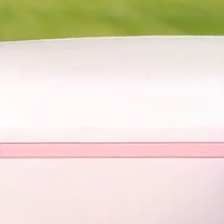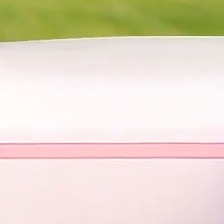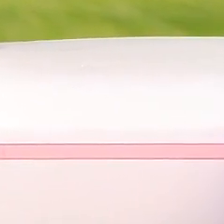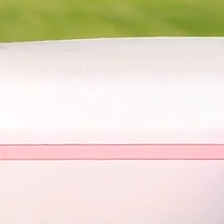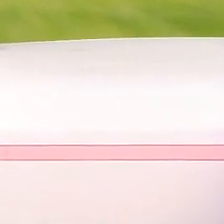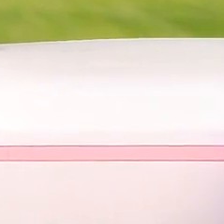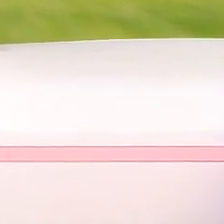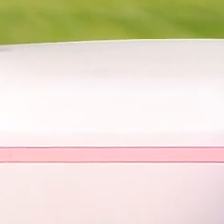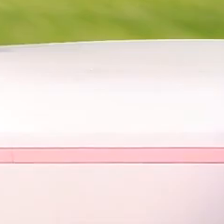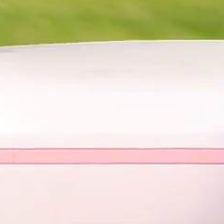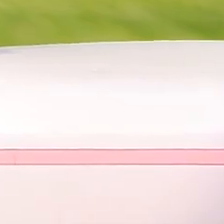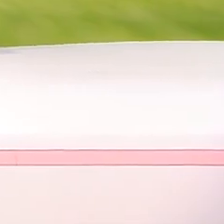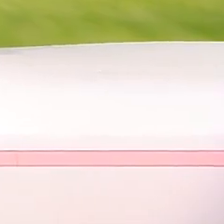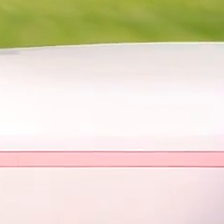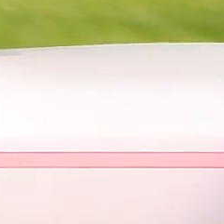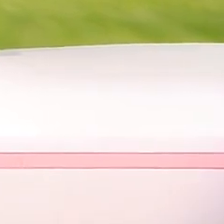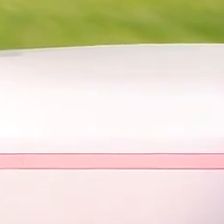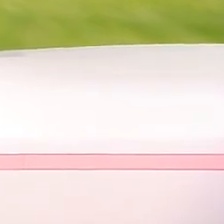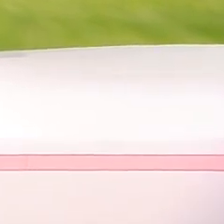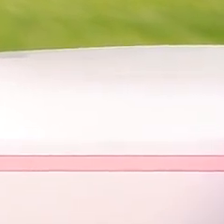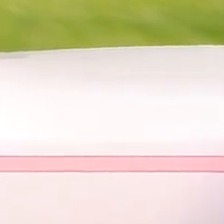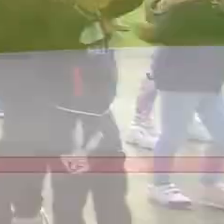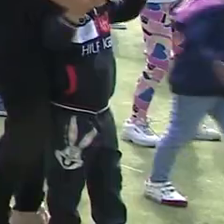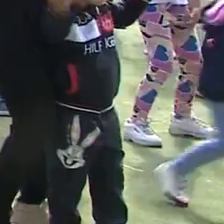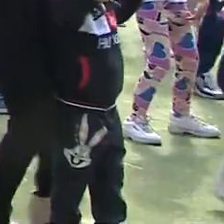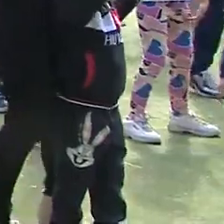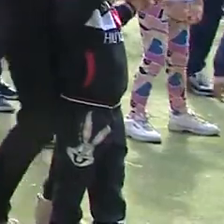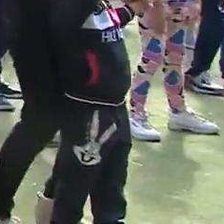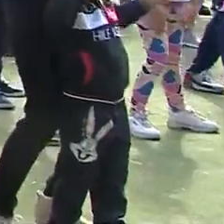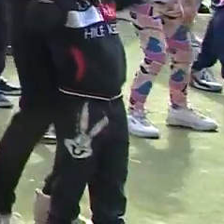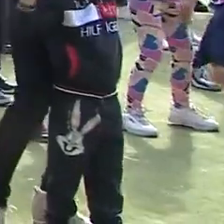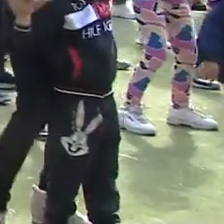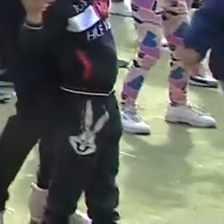o asociație care își propune să schimbe vieți.